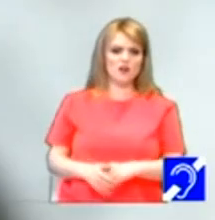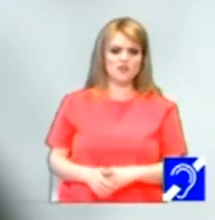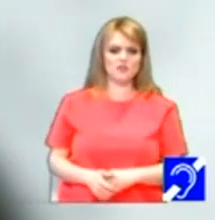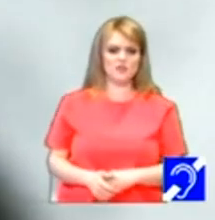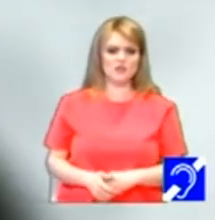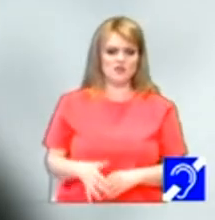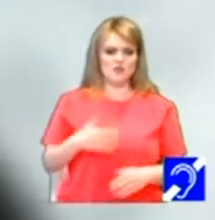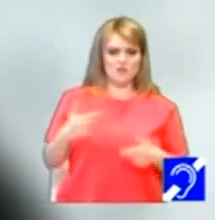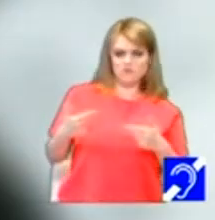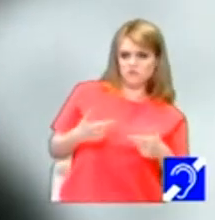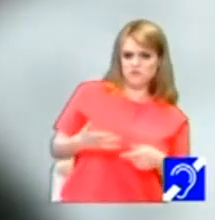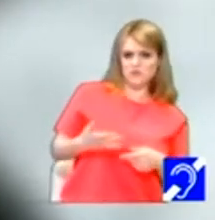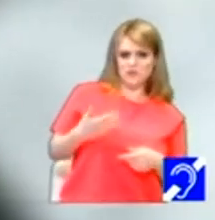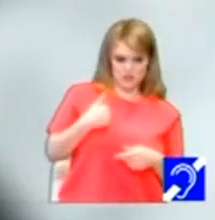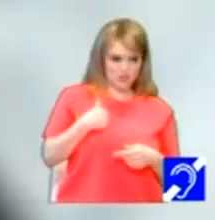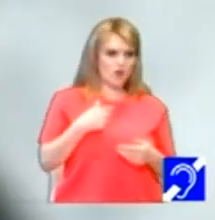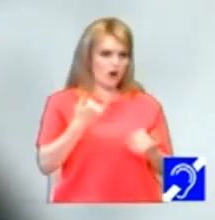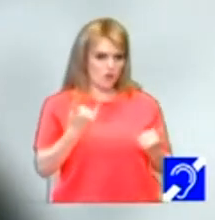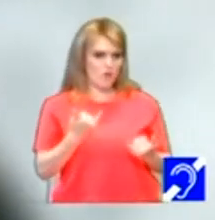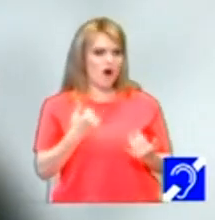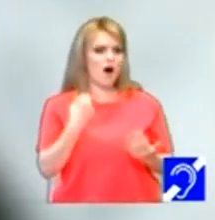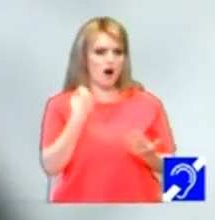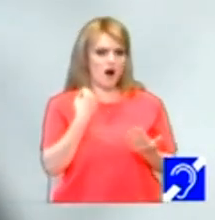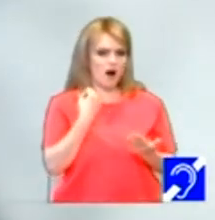să ne colopoase. Și iată, eu am nimerit tot acolo,